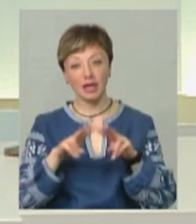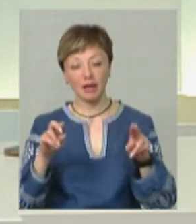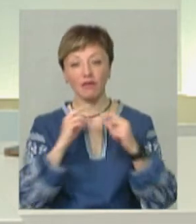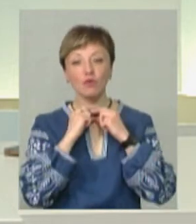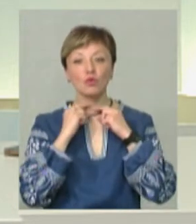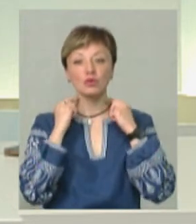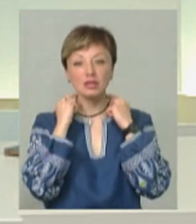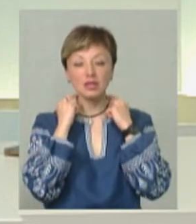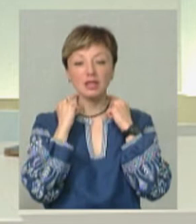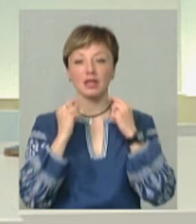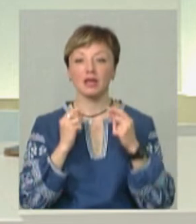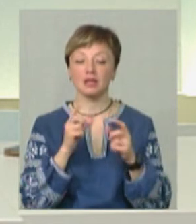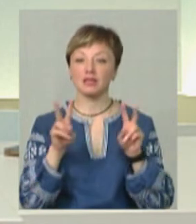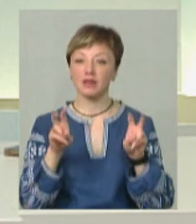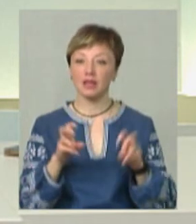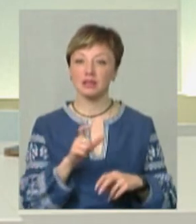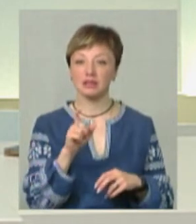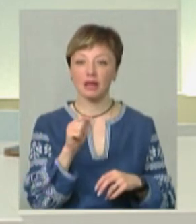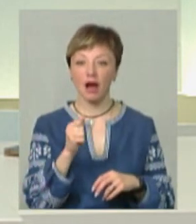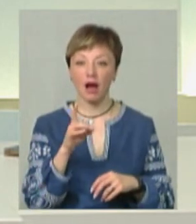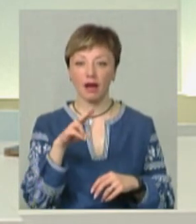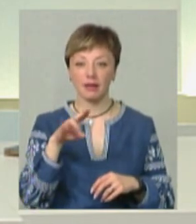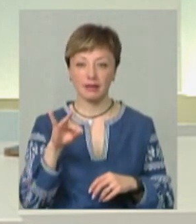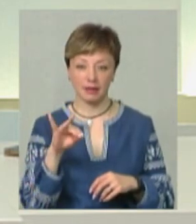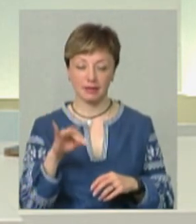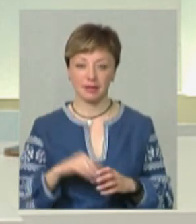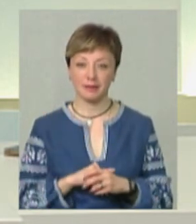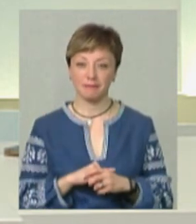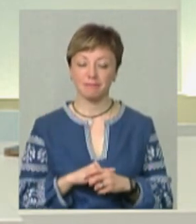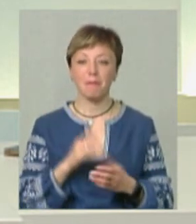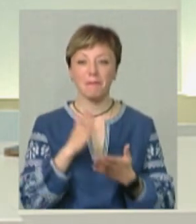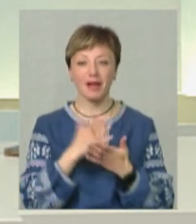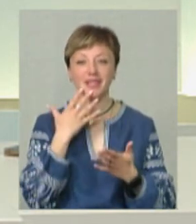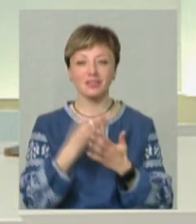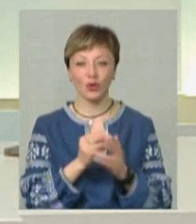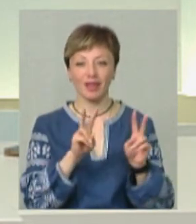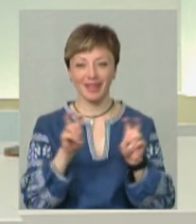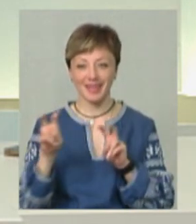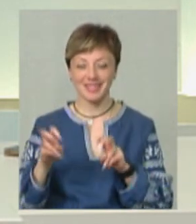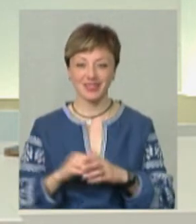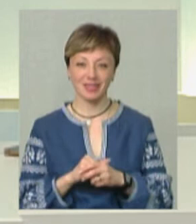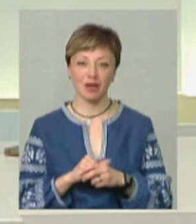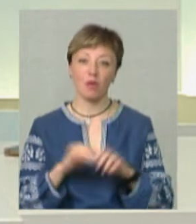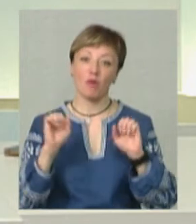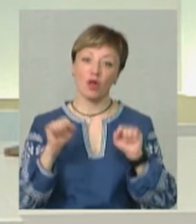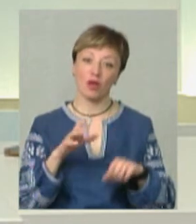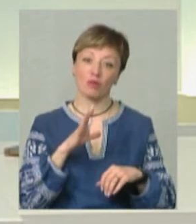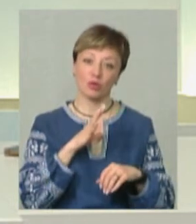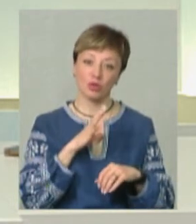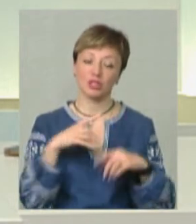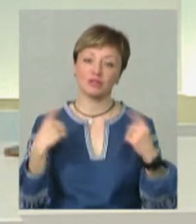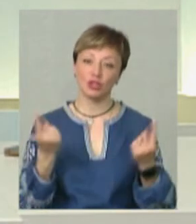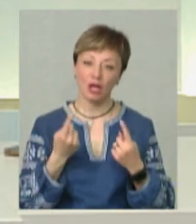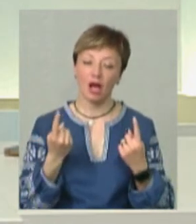вузькі бісерні оздоби називали згарди, згардочки. Тобто мали свої назви. Вони могли бути